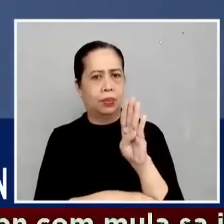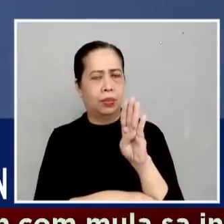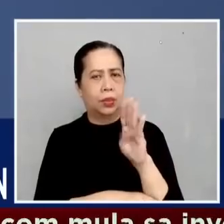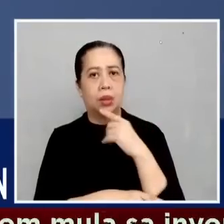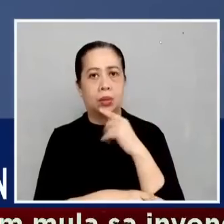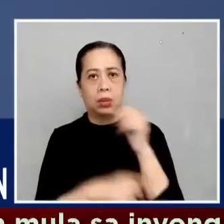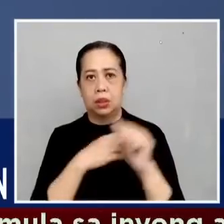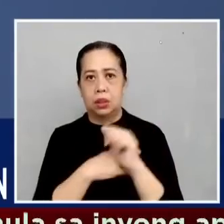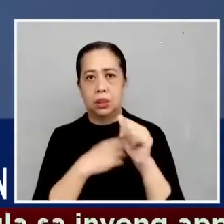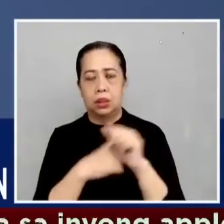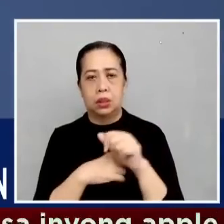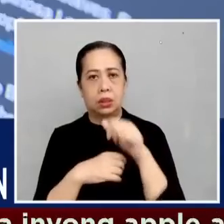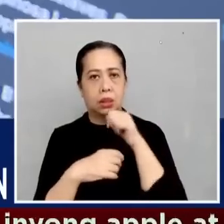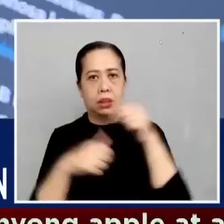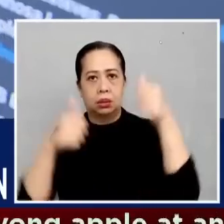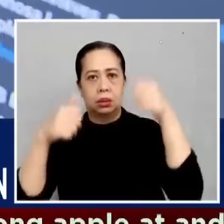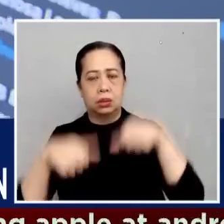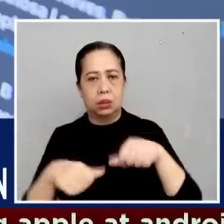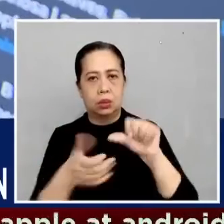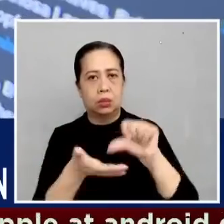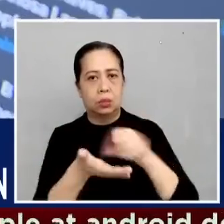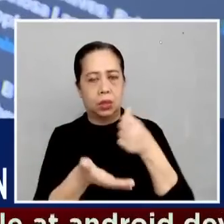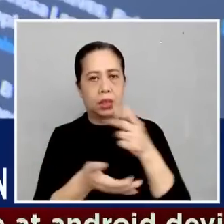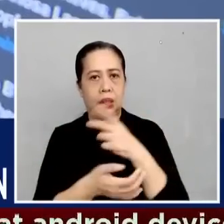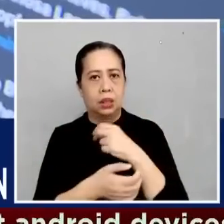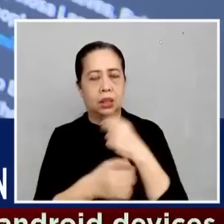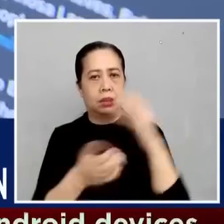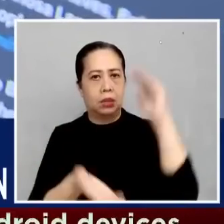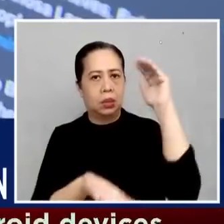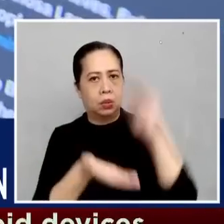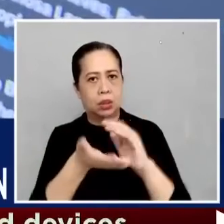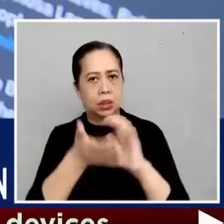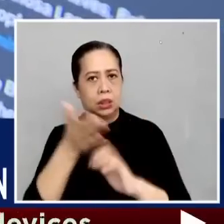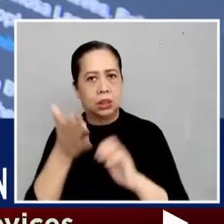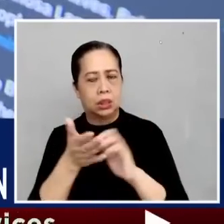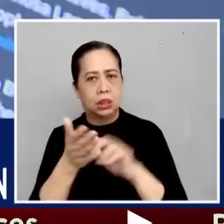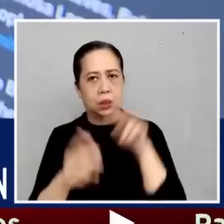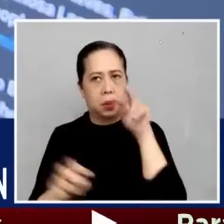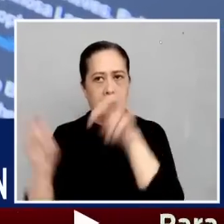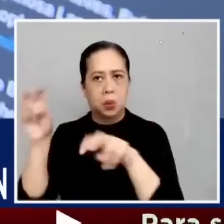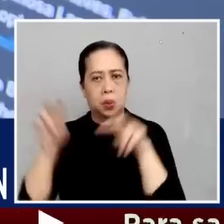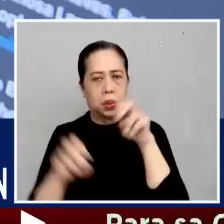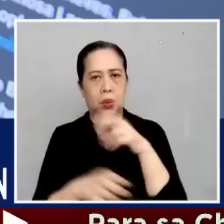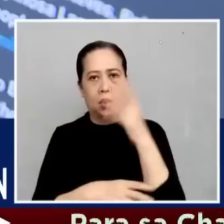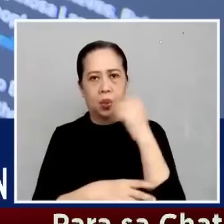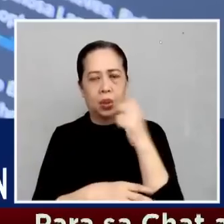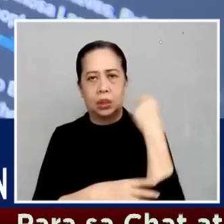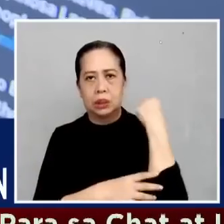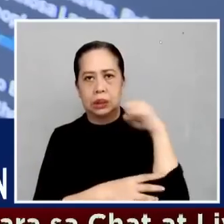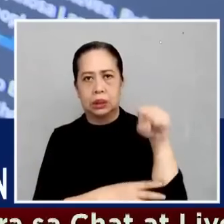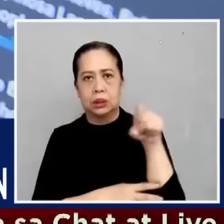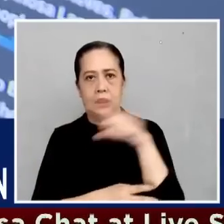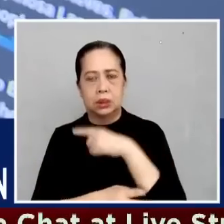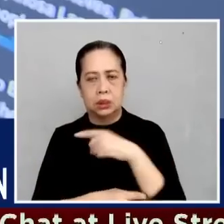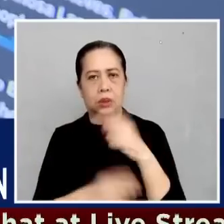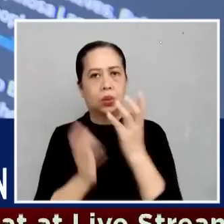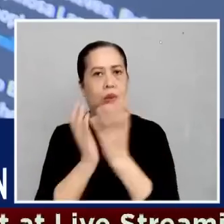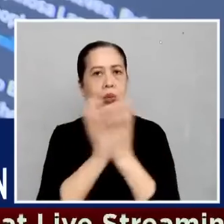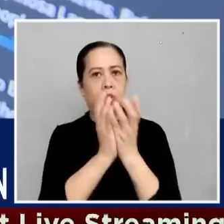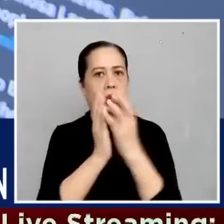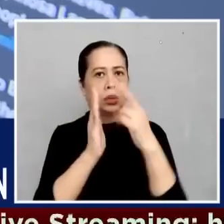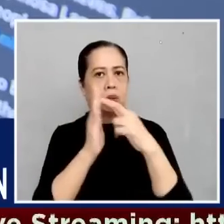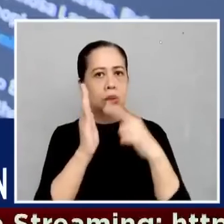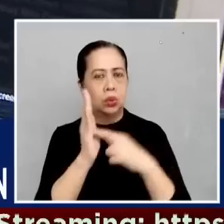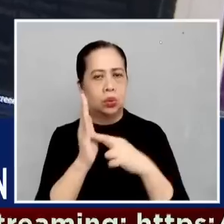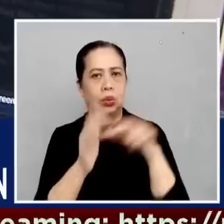umanong hindi malathala ang page at binawasan ang mga makakakita nito dahil sa paglabag umano sa community standards ng social